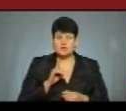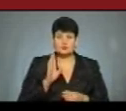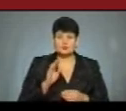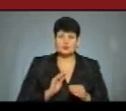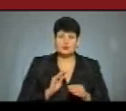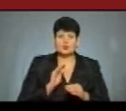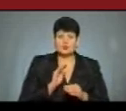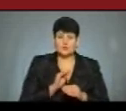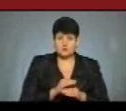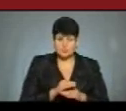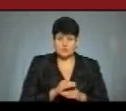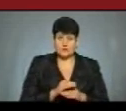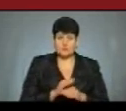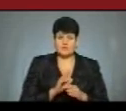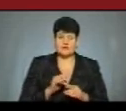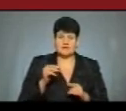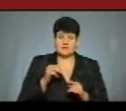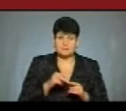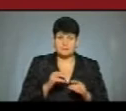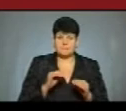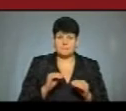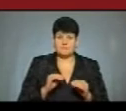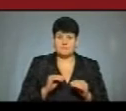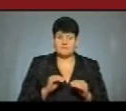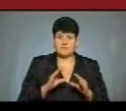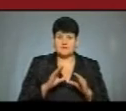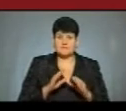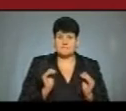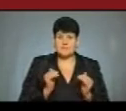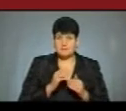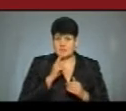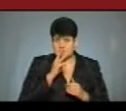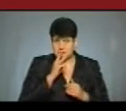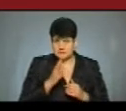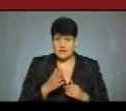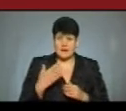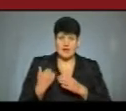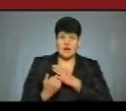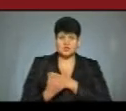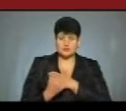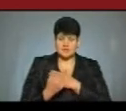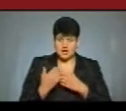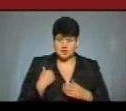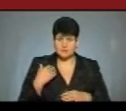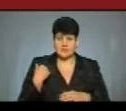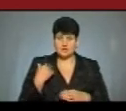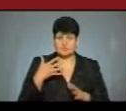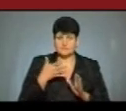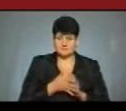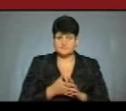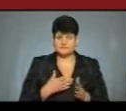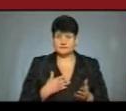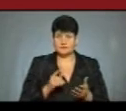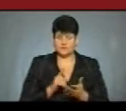додатково, так як говорять, додаткові навантаження, тобто піднімається мінімальна зарплата, яка ляже на наші видатки, наші плечі, видатки ми